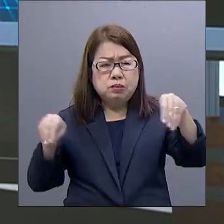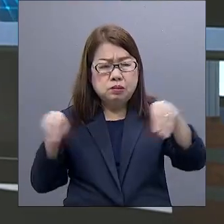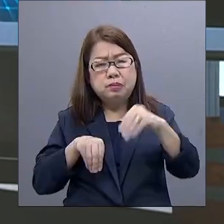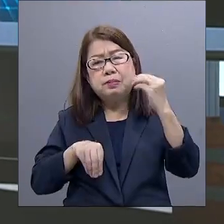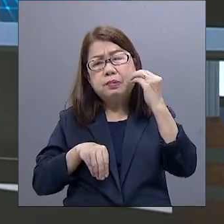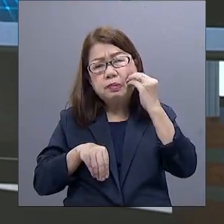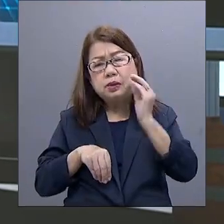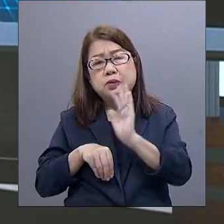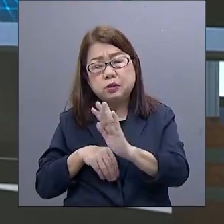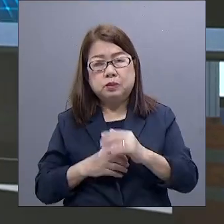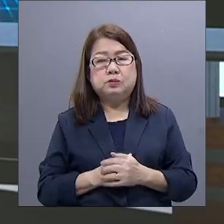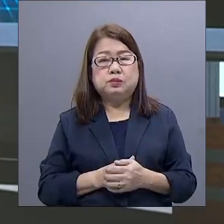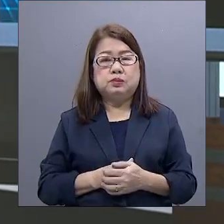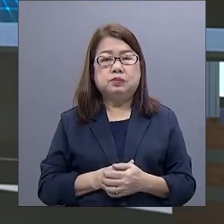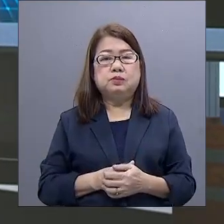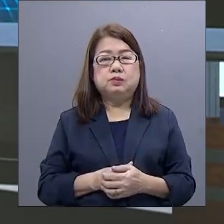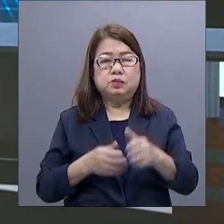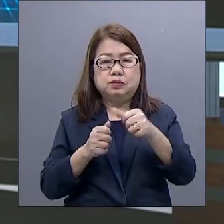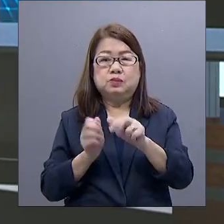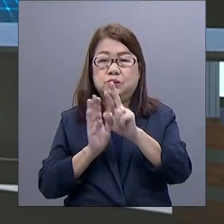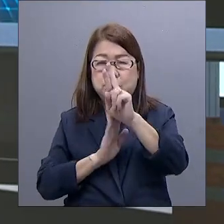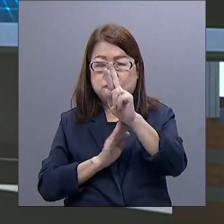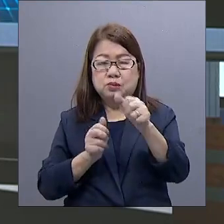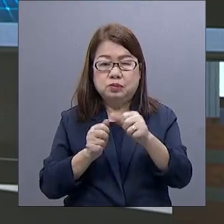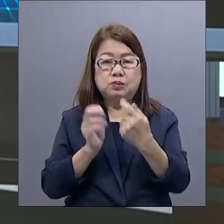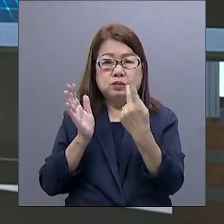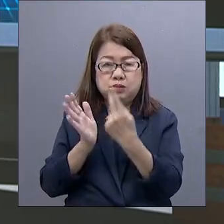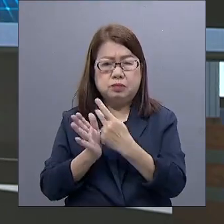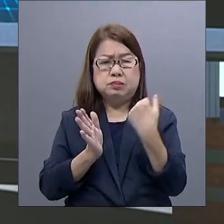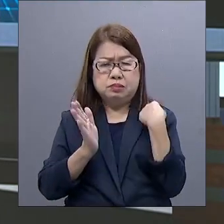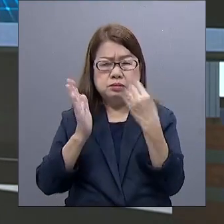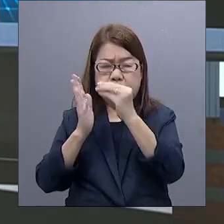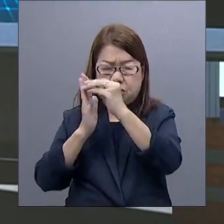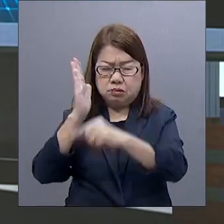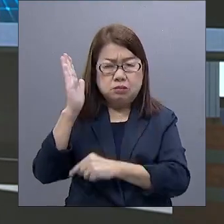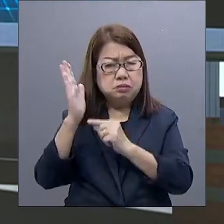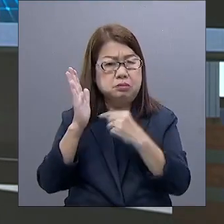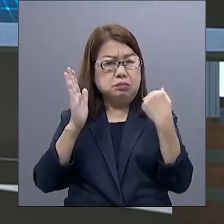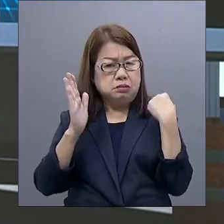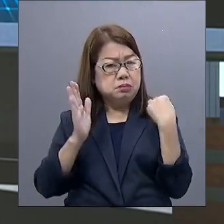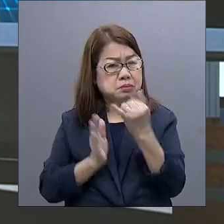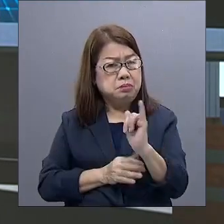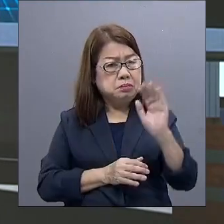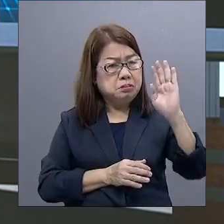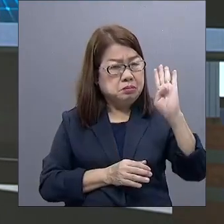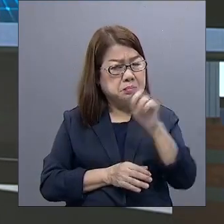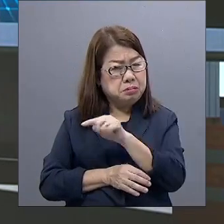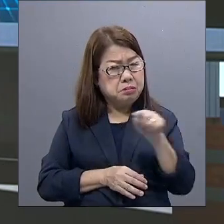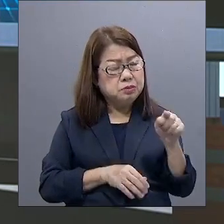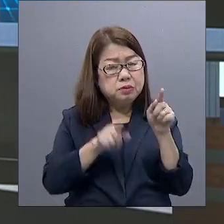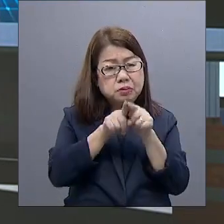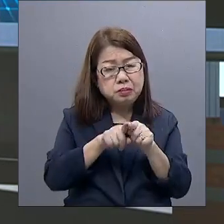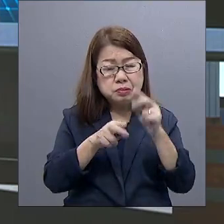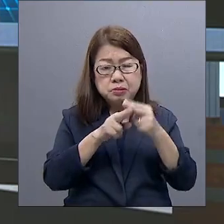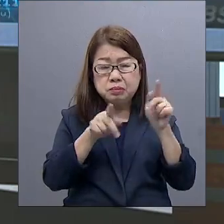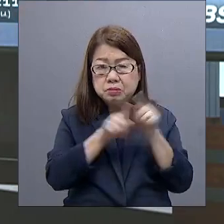ทั้งที่เชียงไ่ และการจันบุฐี มีอีหลายที่ละครับคชมครา